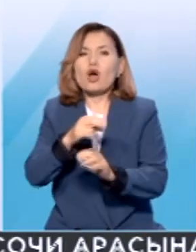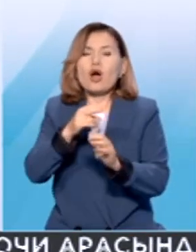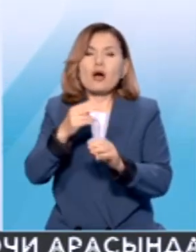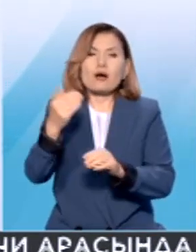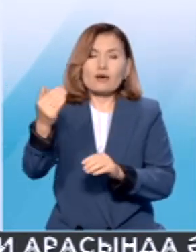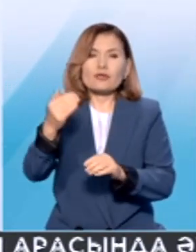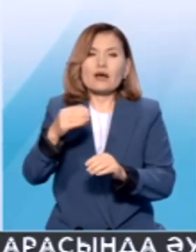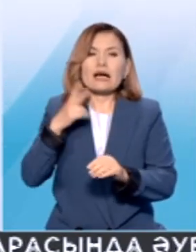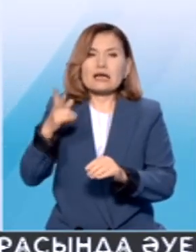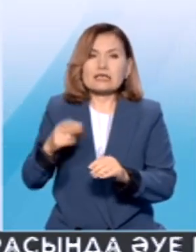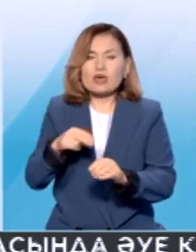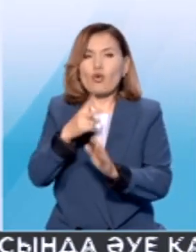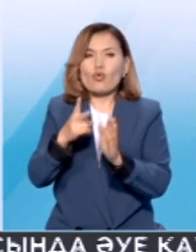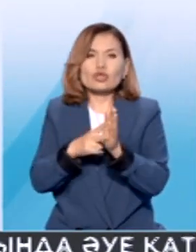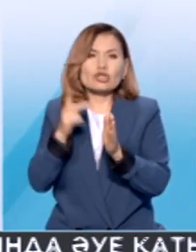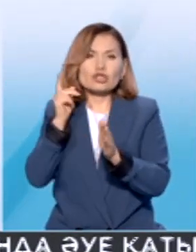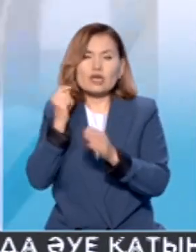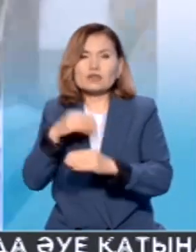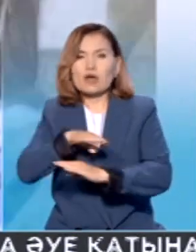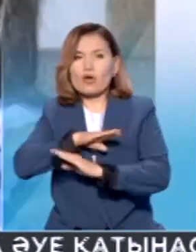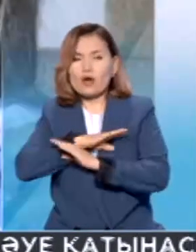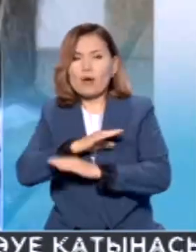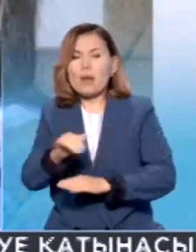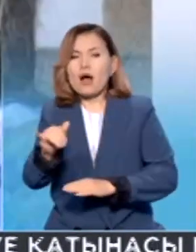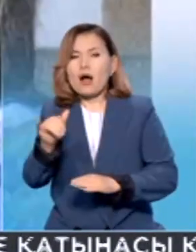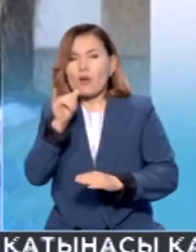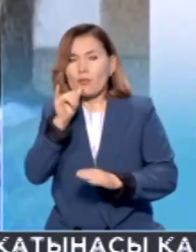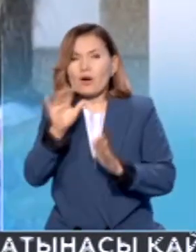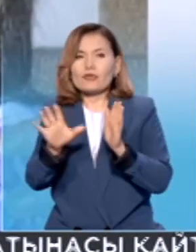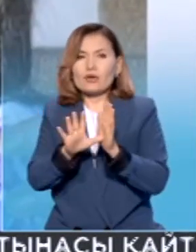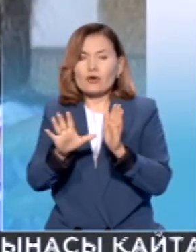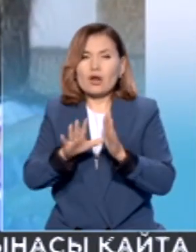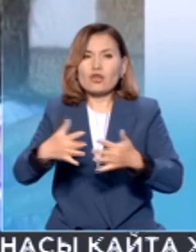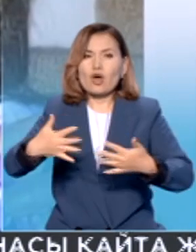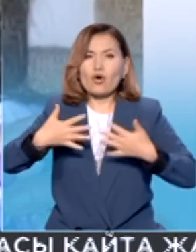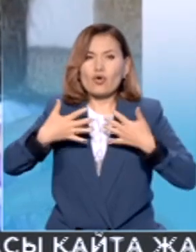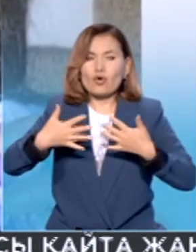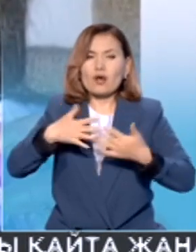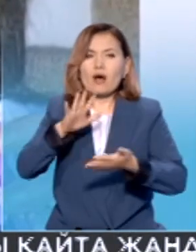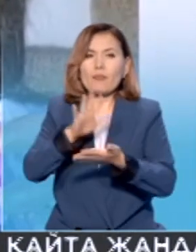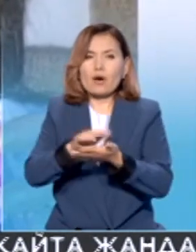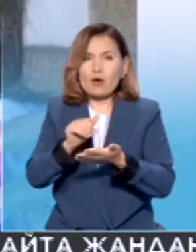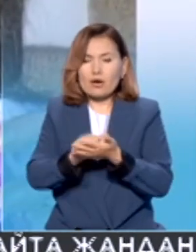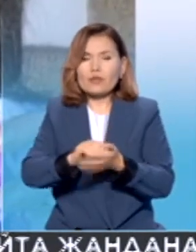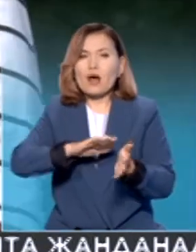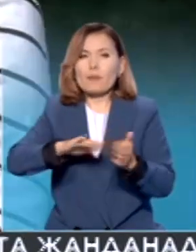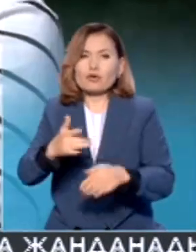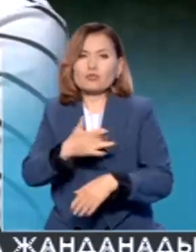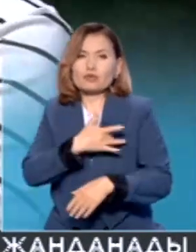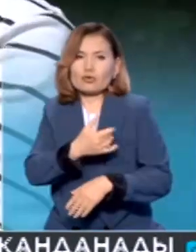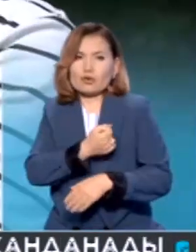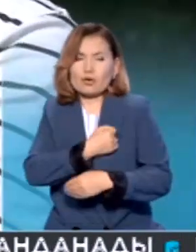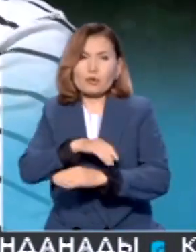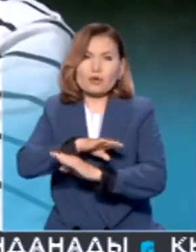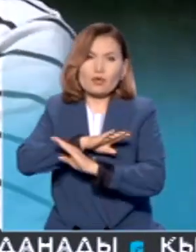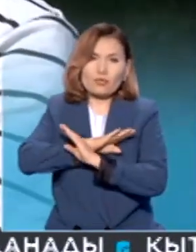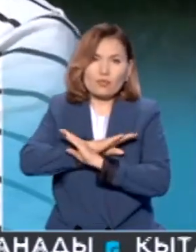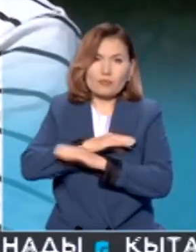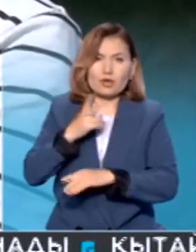болған. Электронды темекін үздіксіз шеккен бойжеткеннің алдымен қос өкпесі сыр беріп, кейін жүрегі тоқтап қалған.